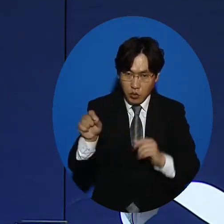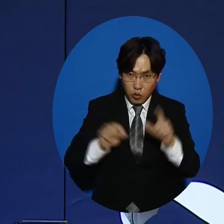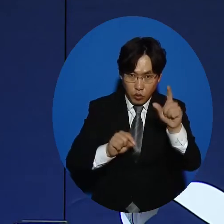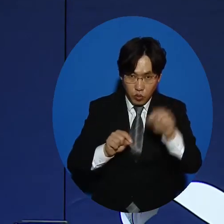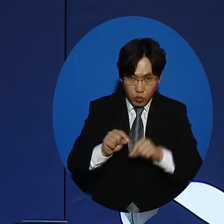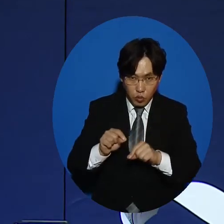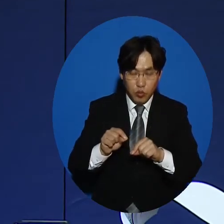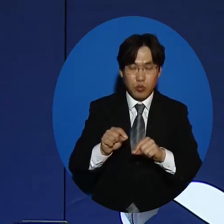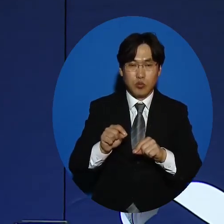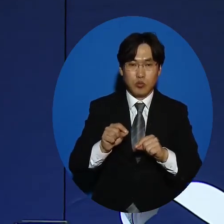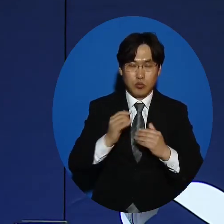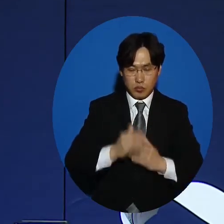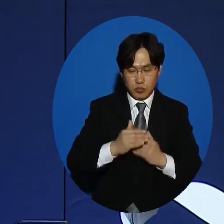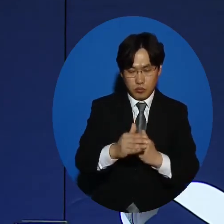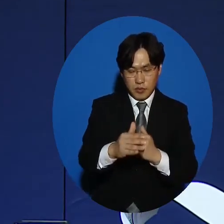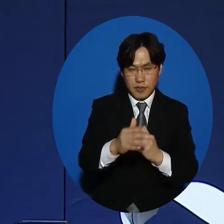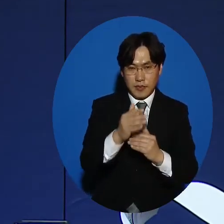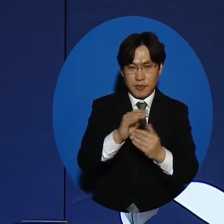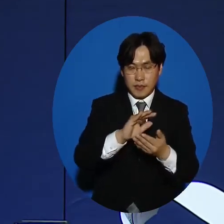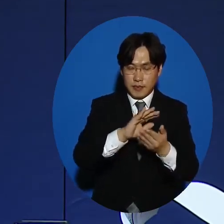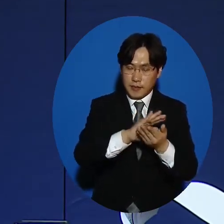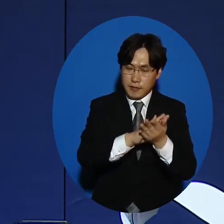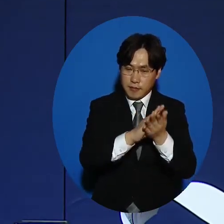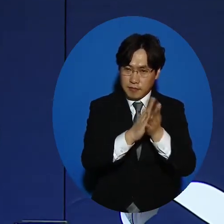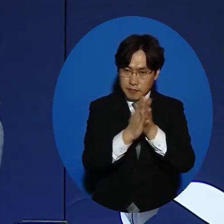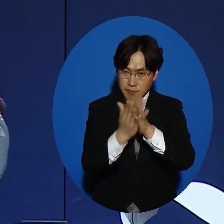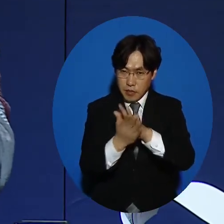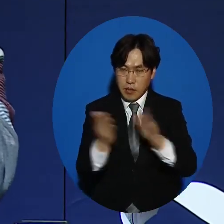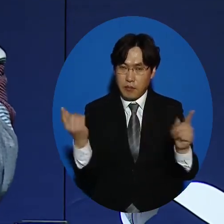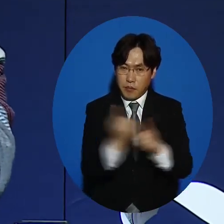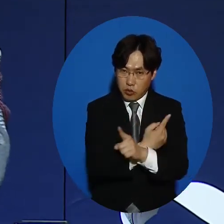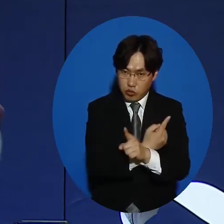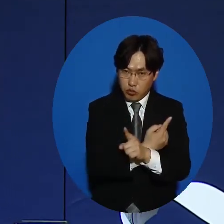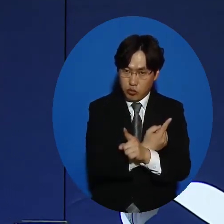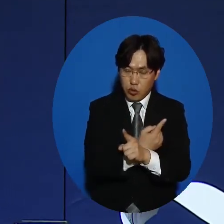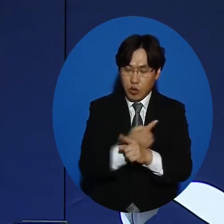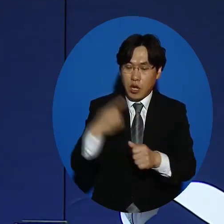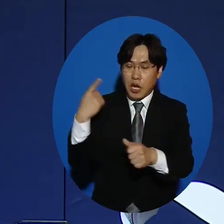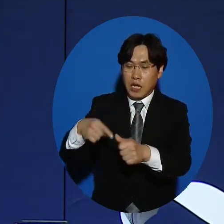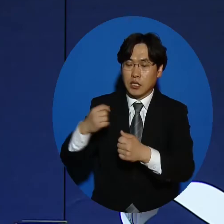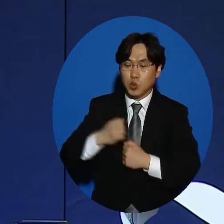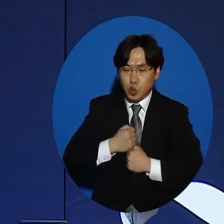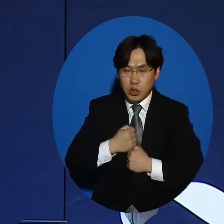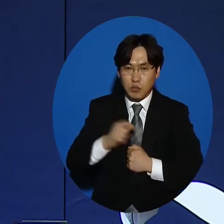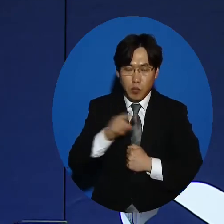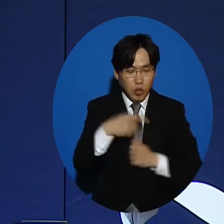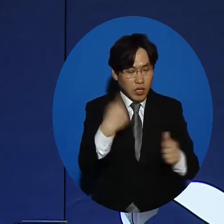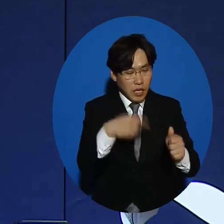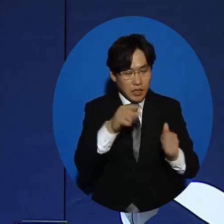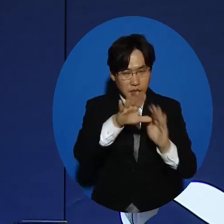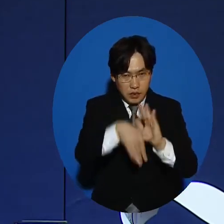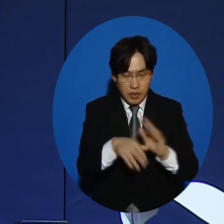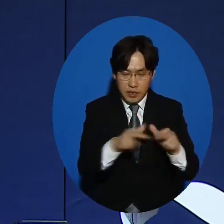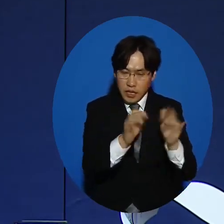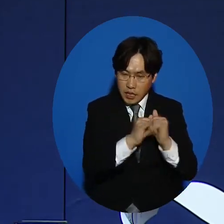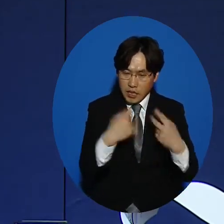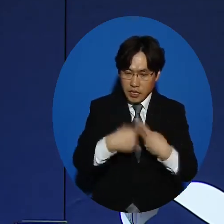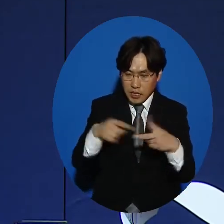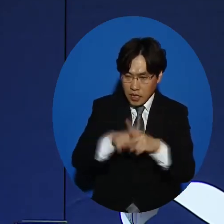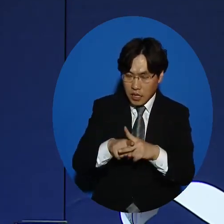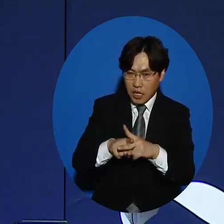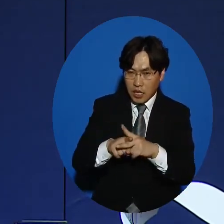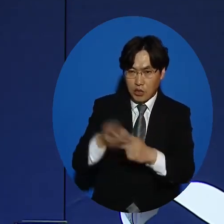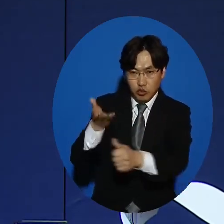그 과정들을 좀 바꾸고 강사들이 주의할 것들을 좀 놓고 이런